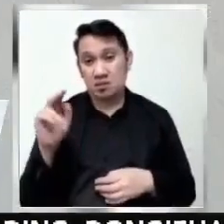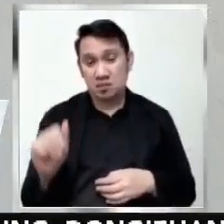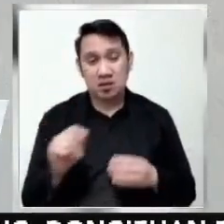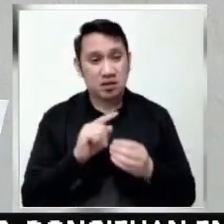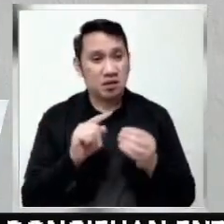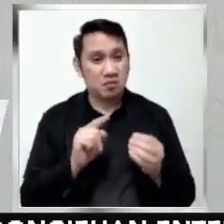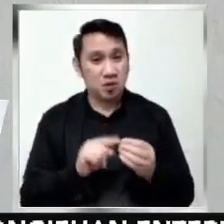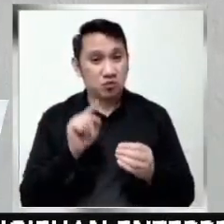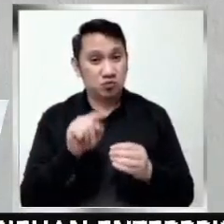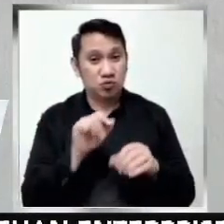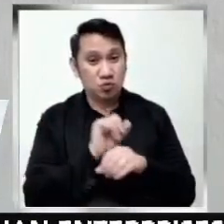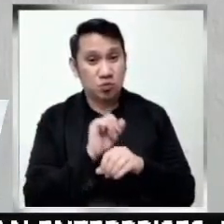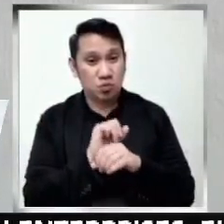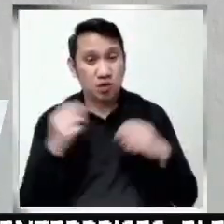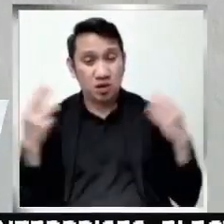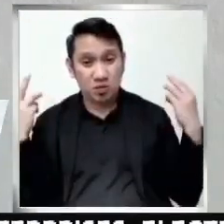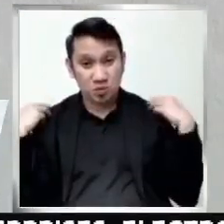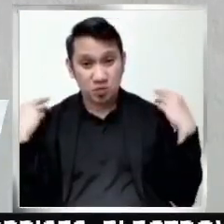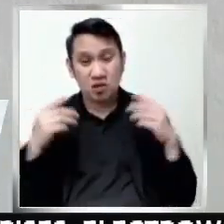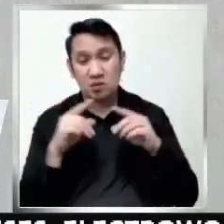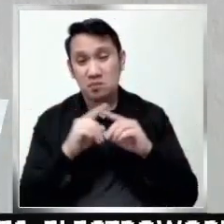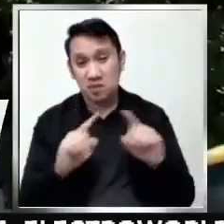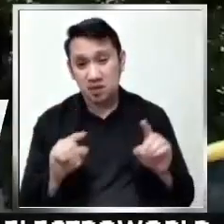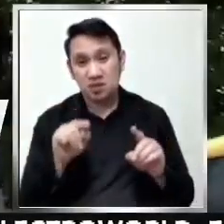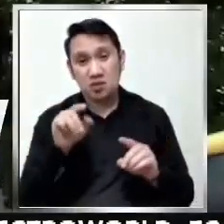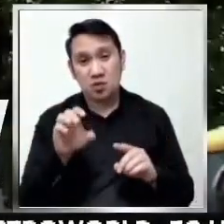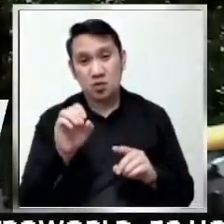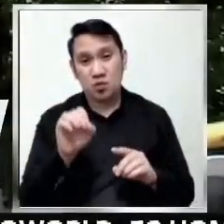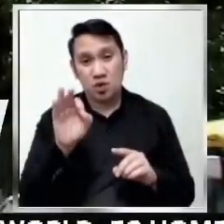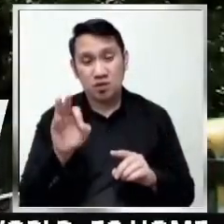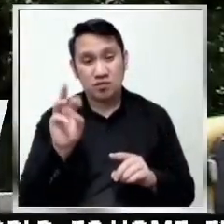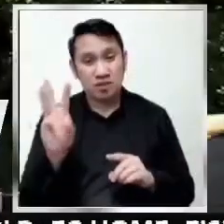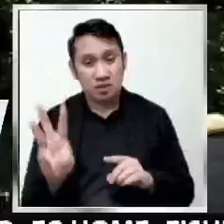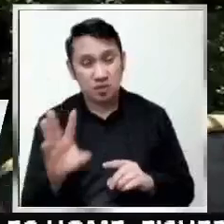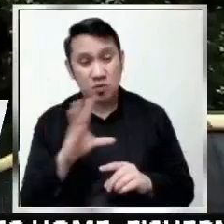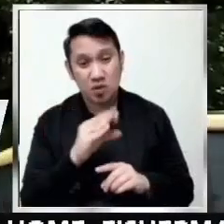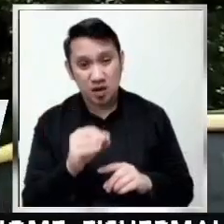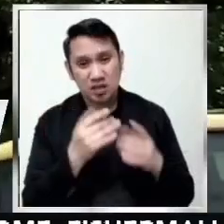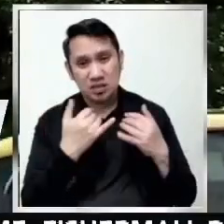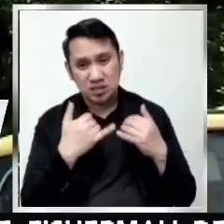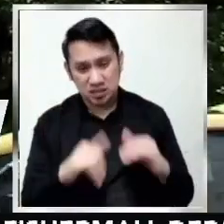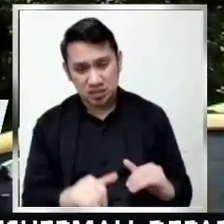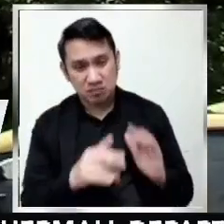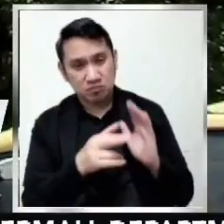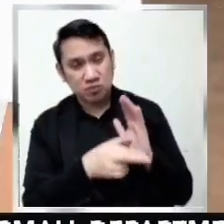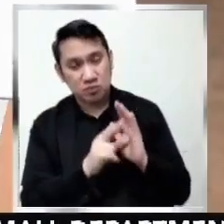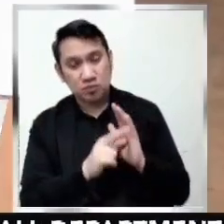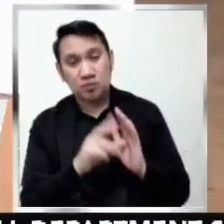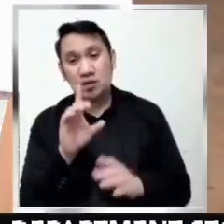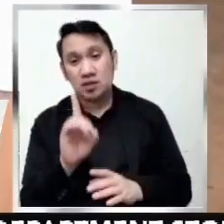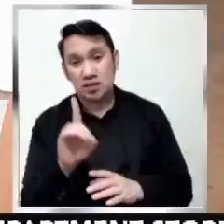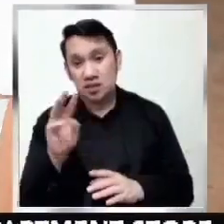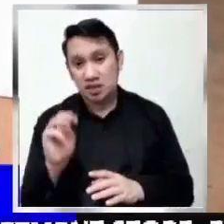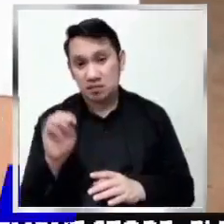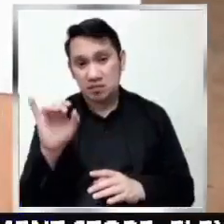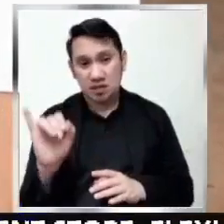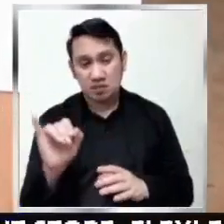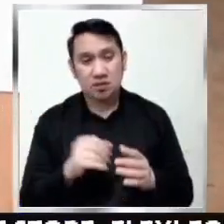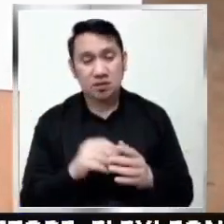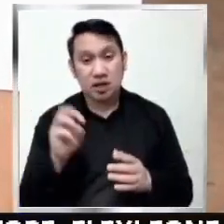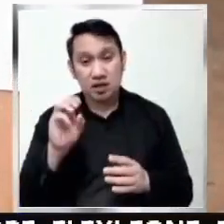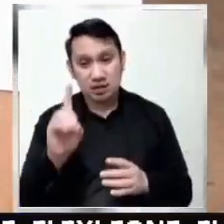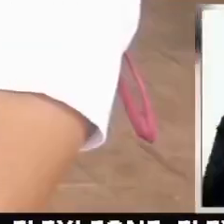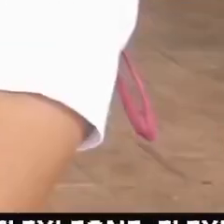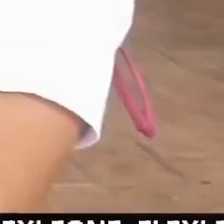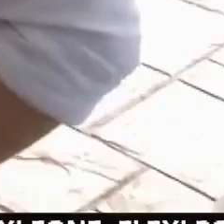Pero tamang OFW rin naman ang seaman, kaya pag-aaralan din daw ito ng DMW. Para sa GMA